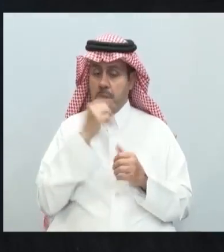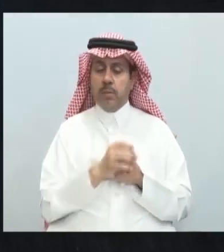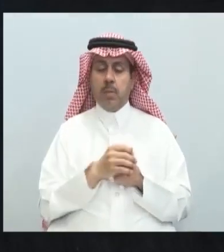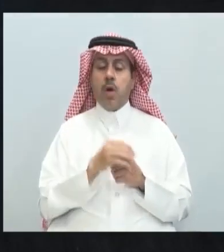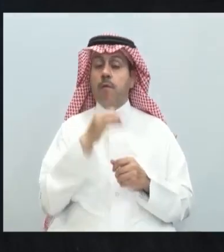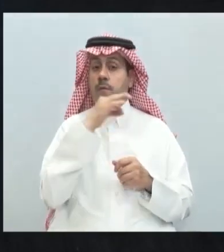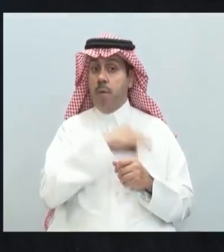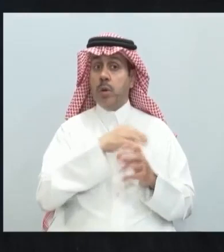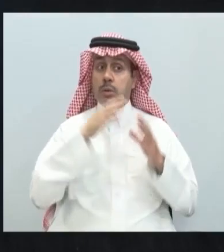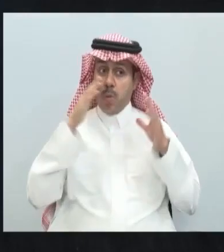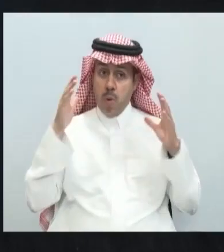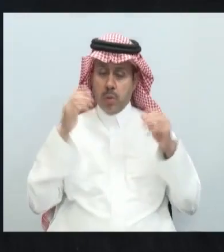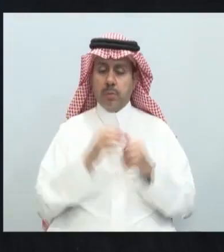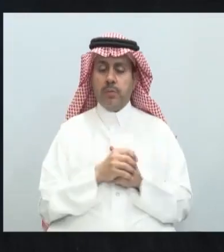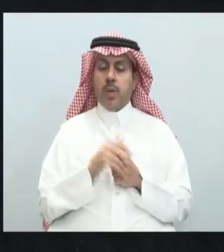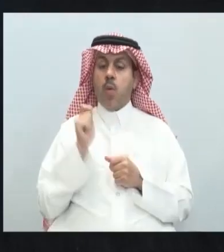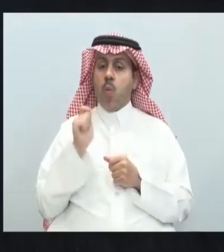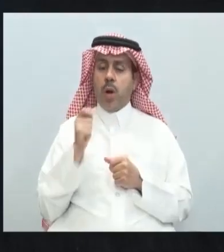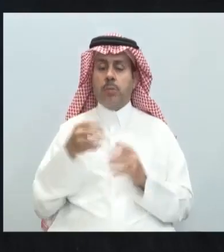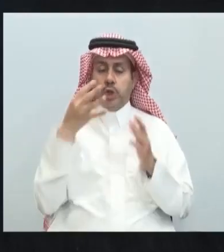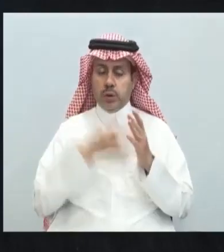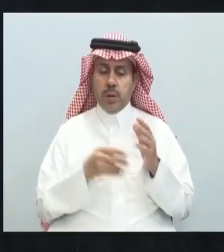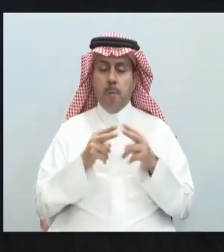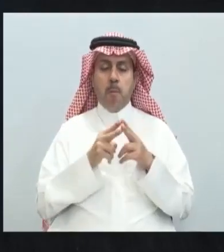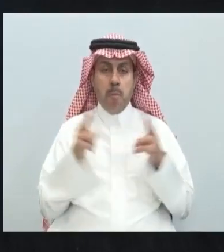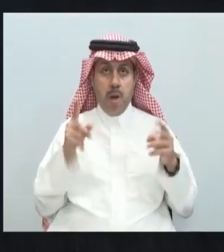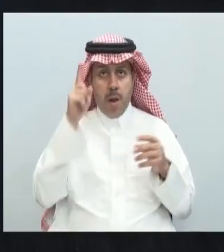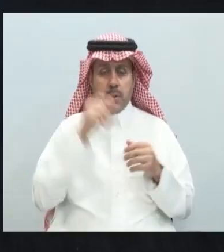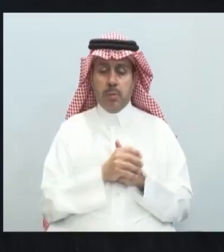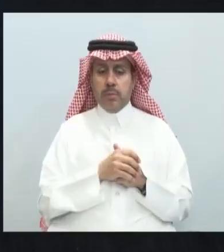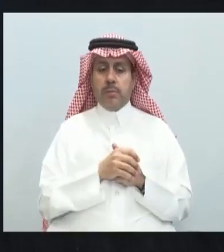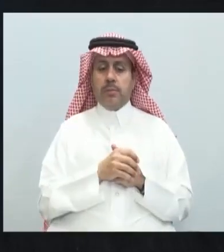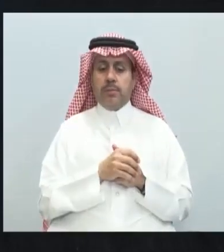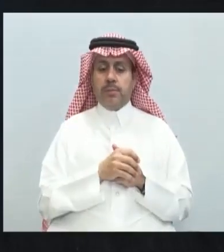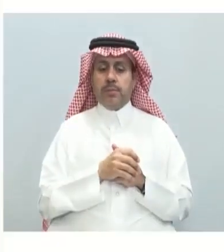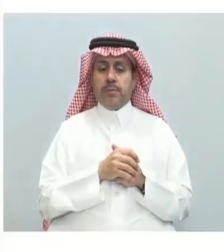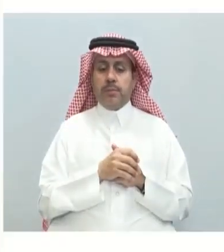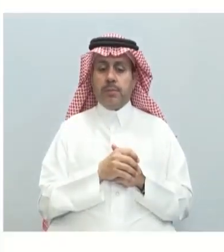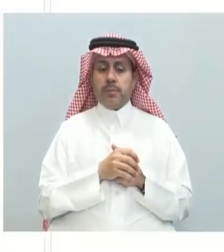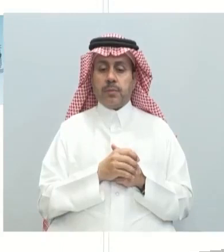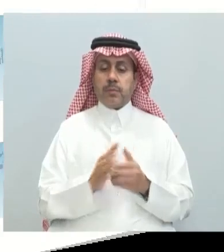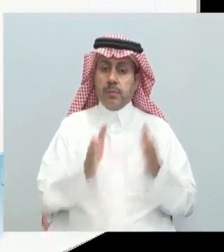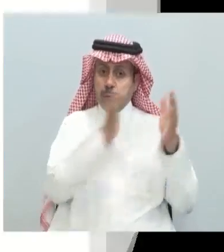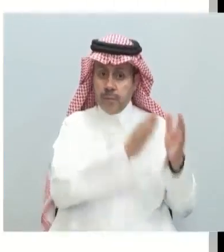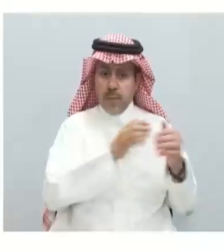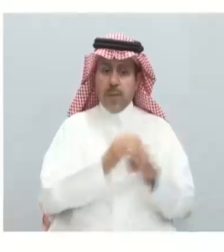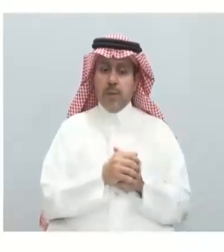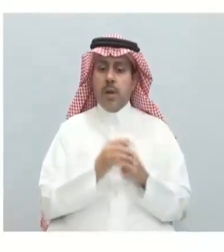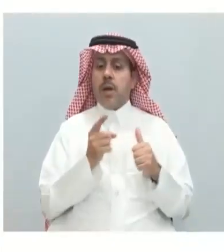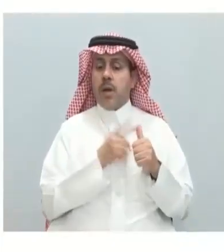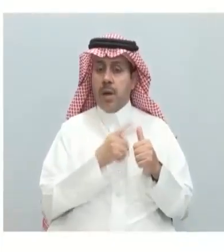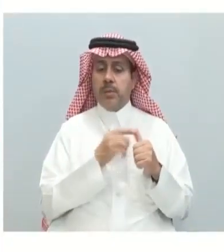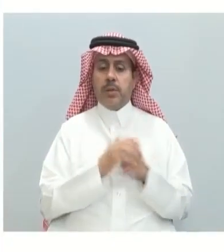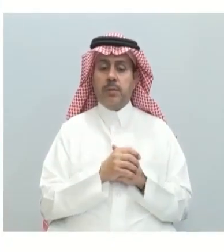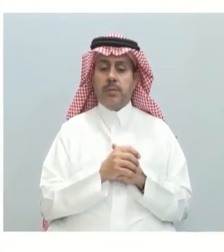جمه وكذلك احكام شرعيه بينها الله جل وعلا في كتابه ناتي واياكم بعد هذا للدخول في